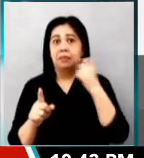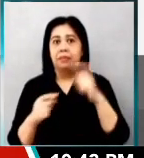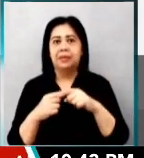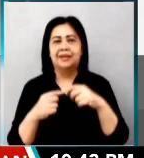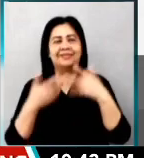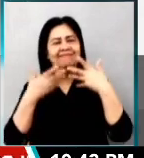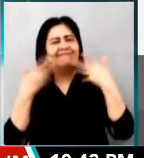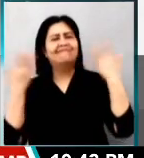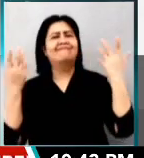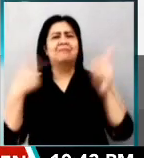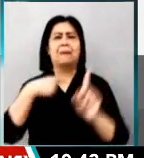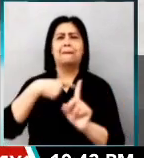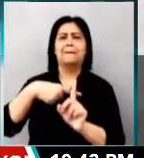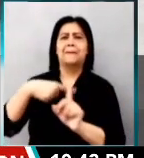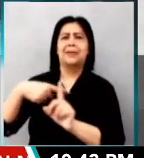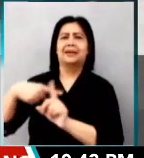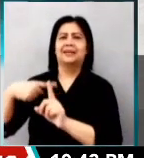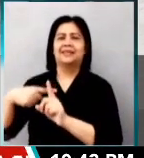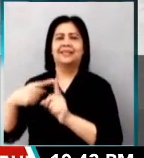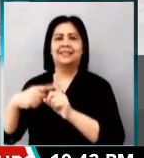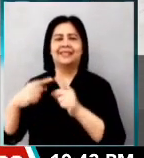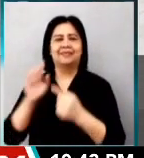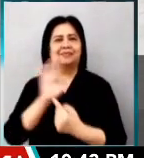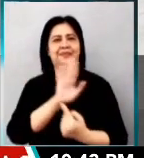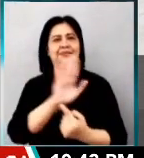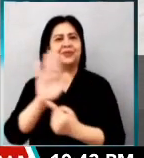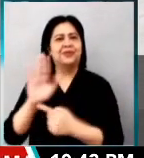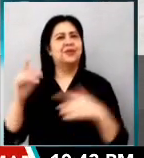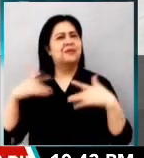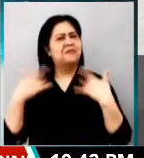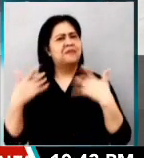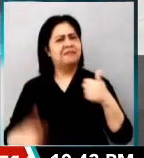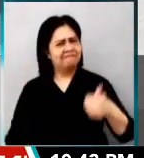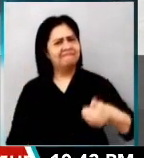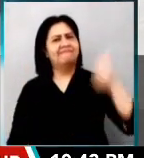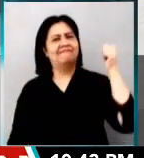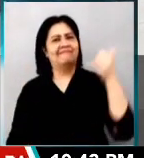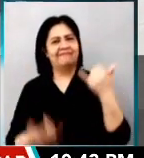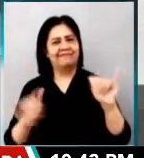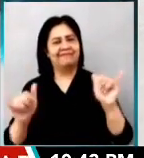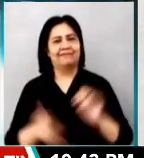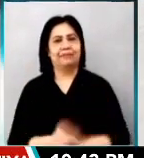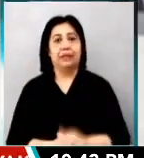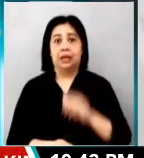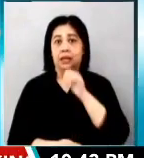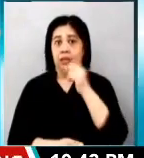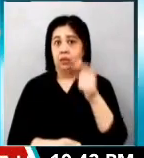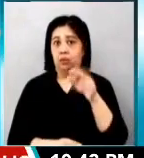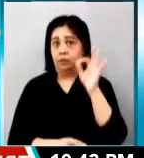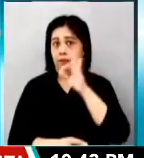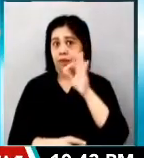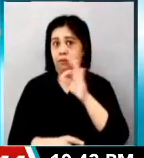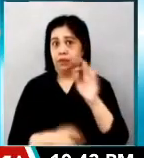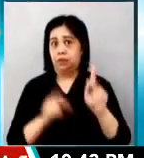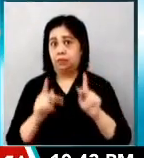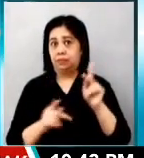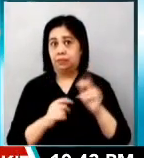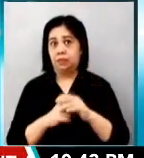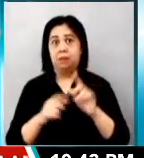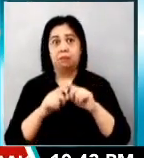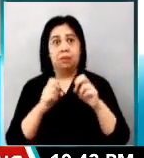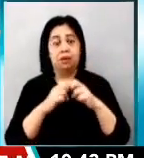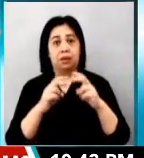positive vibes na dala niya, feeling winner pa rin si Marjeline. Hindi lang sa Pinoy crowd, kundi pati na rin sa